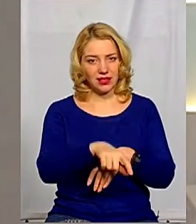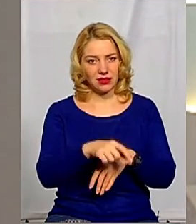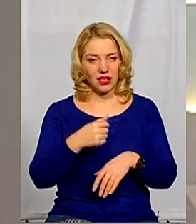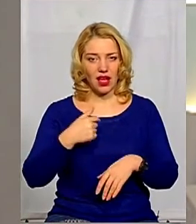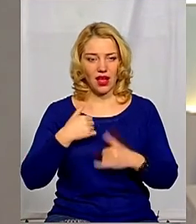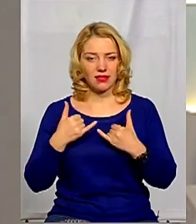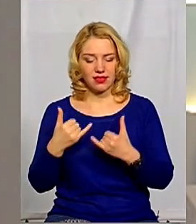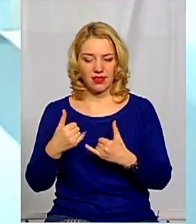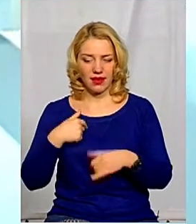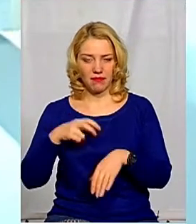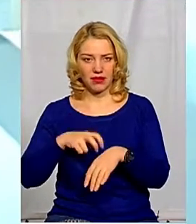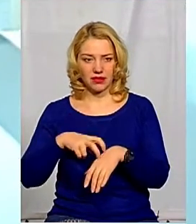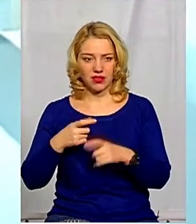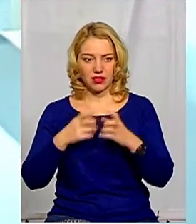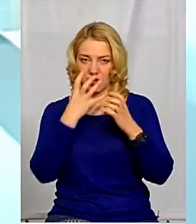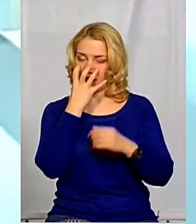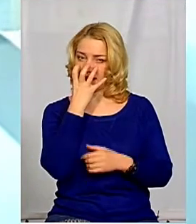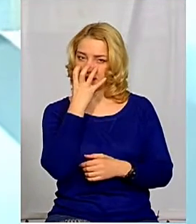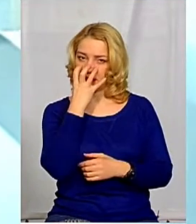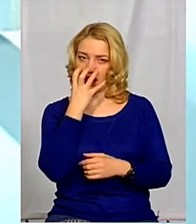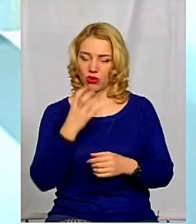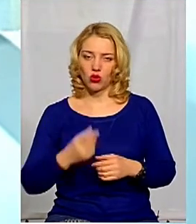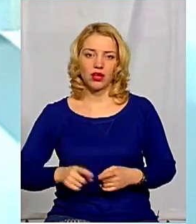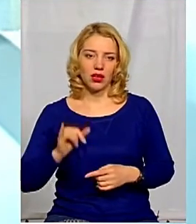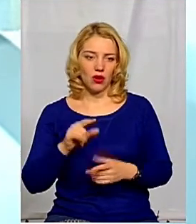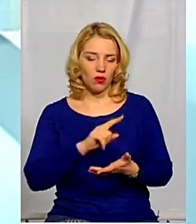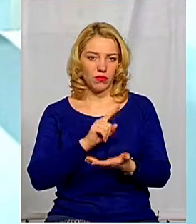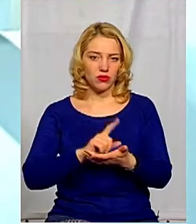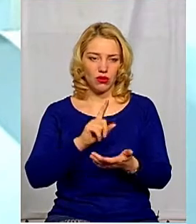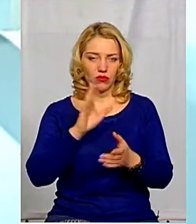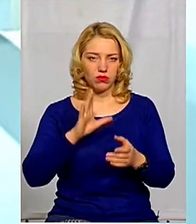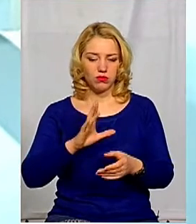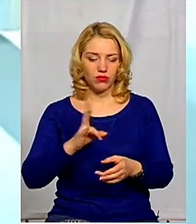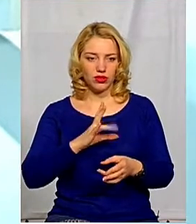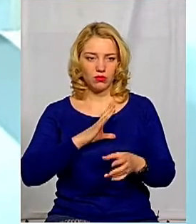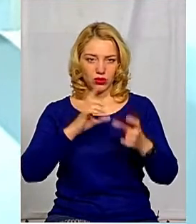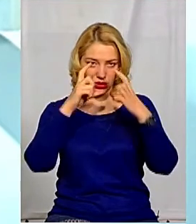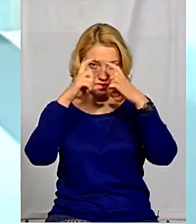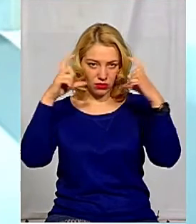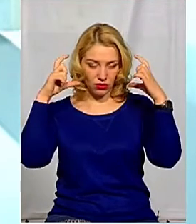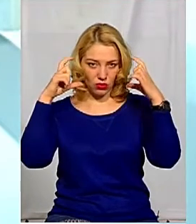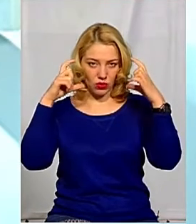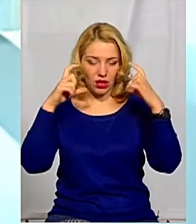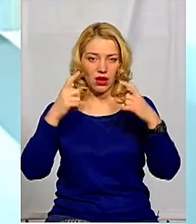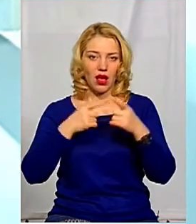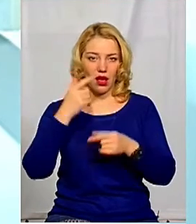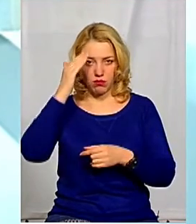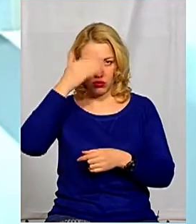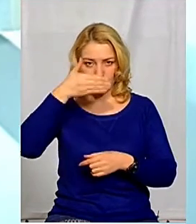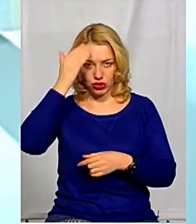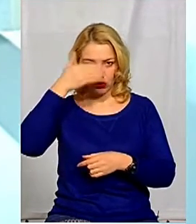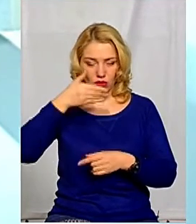для працівника це йде респіратор. Обов'язково йдуть окуляри або щиток. І,